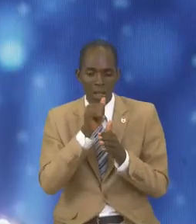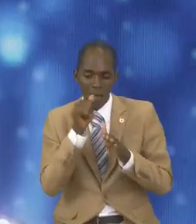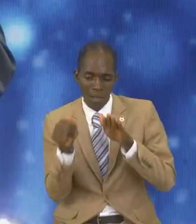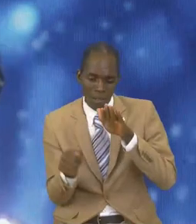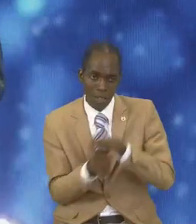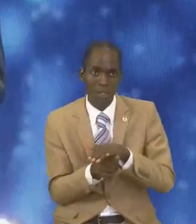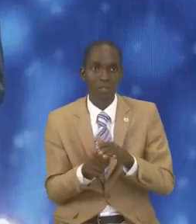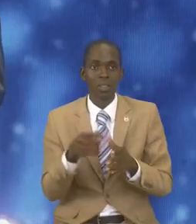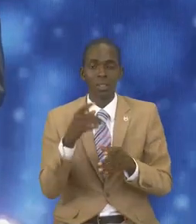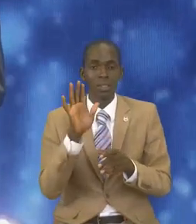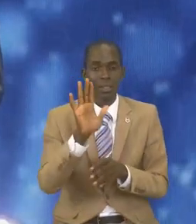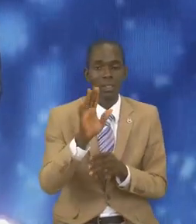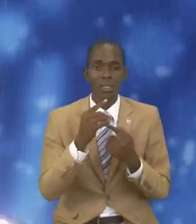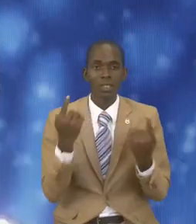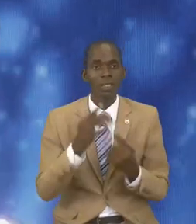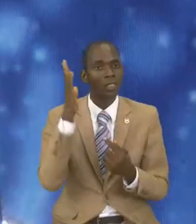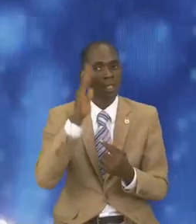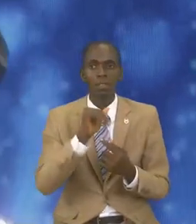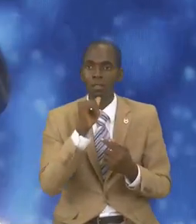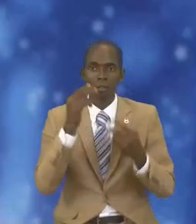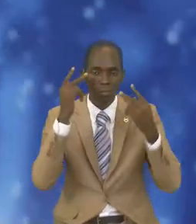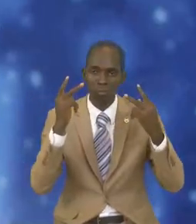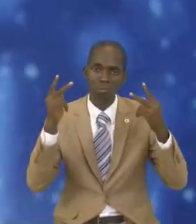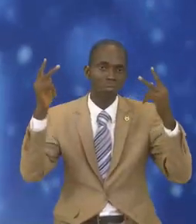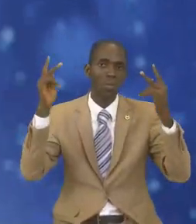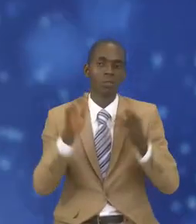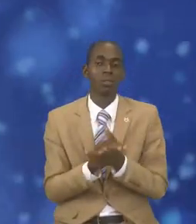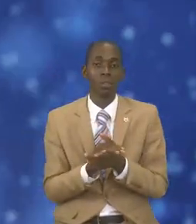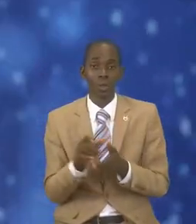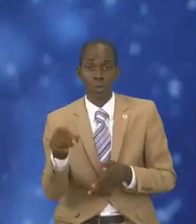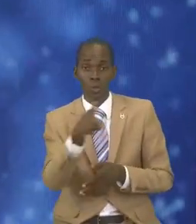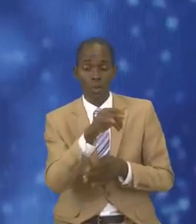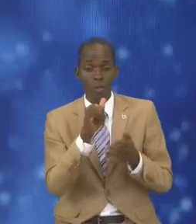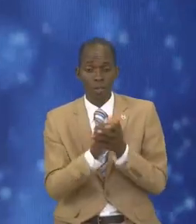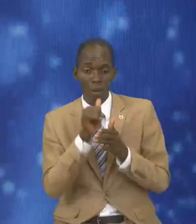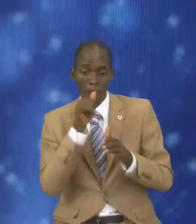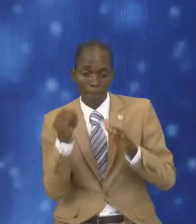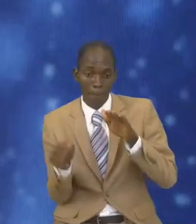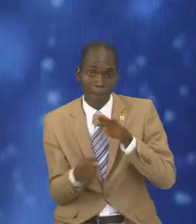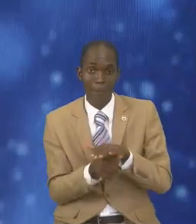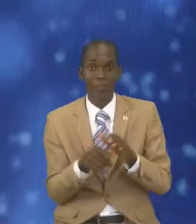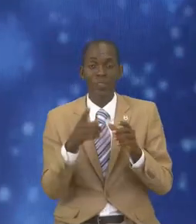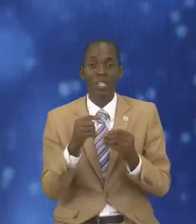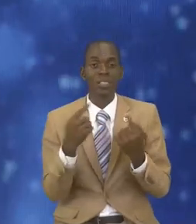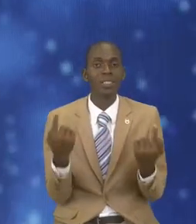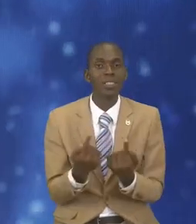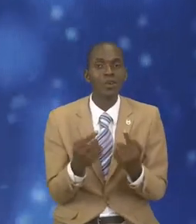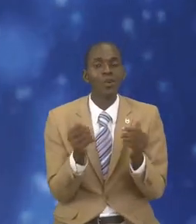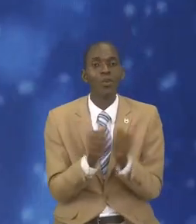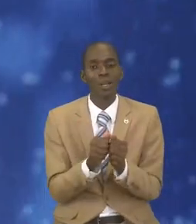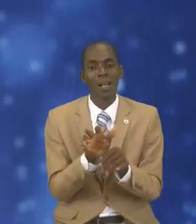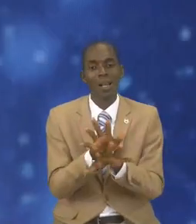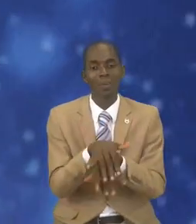qui cache ses transgressions ne prospère point. Celui qui cache ses péchés